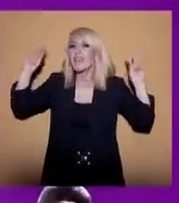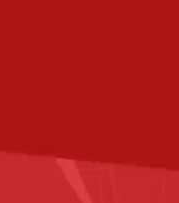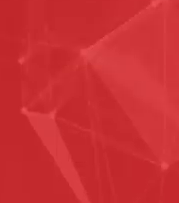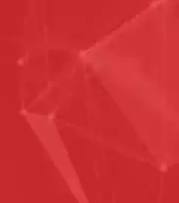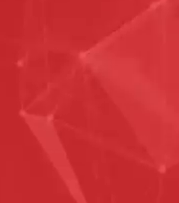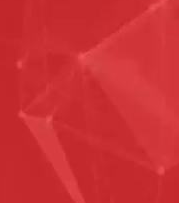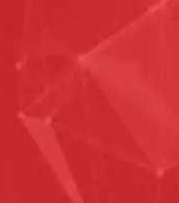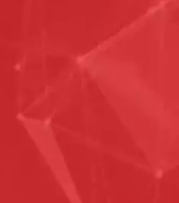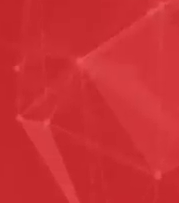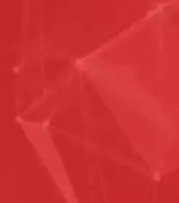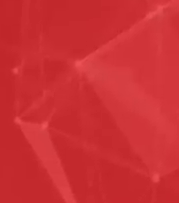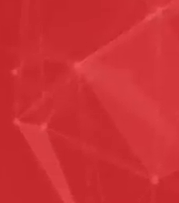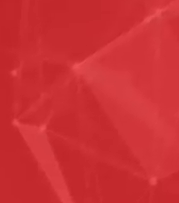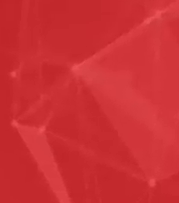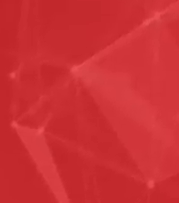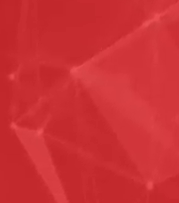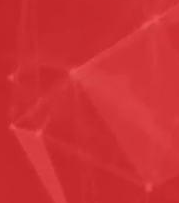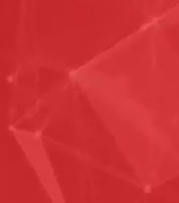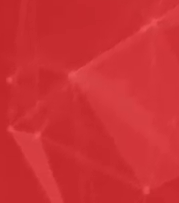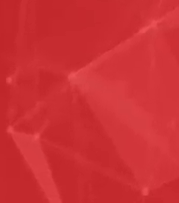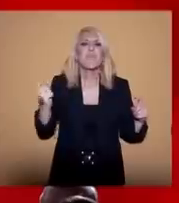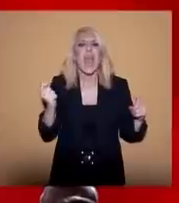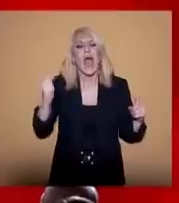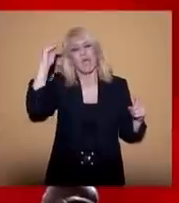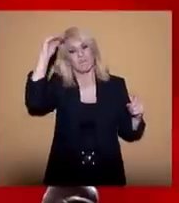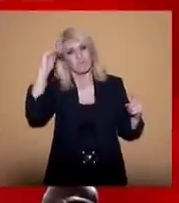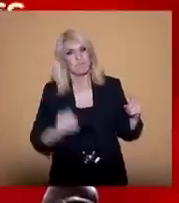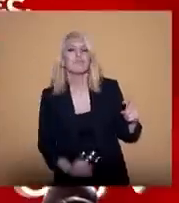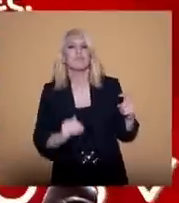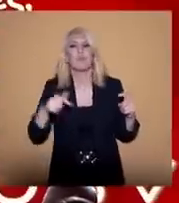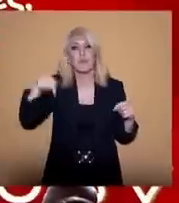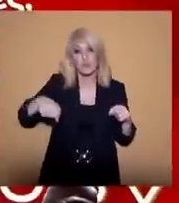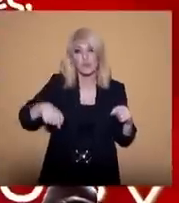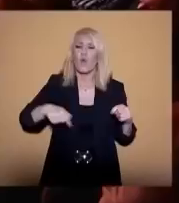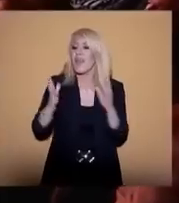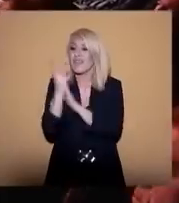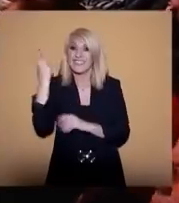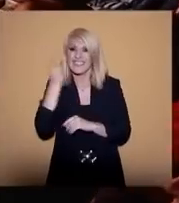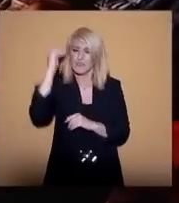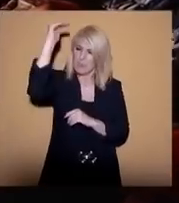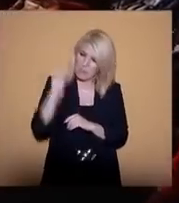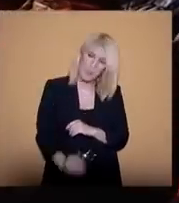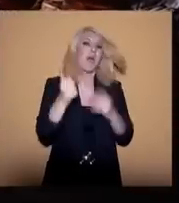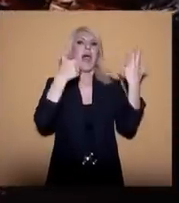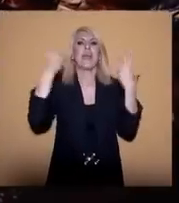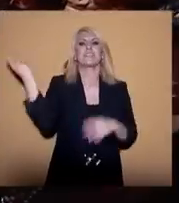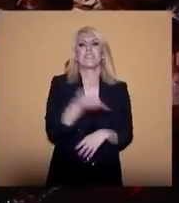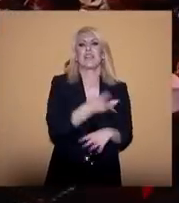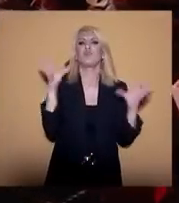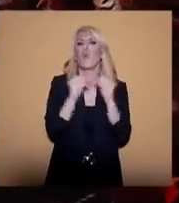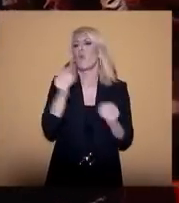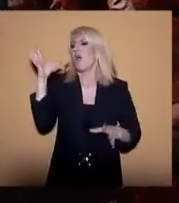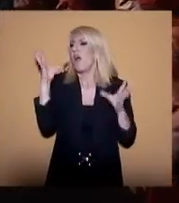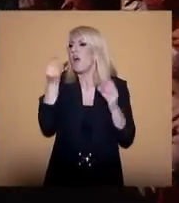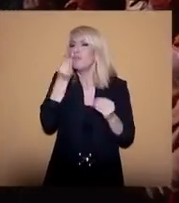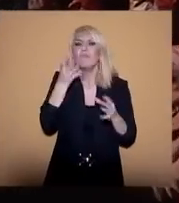επιτιδεύματος. Άρθρο 2. Μειώνουμε τον ΦΠΑ στα τρόφιμα στο 6% για τις παιδικές τροφές, το γάλα, το